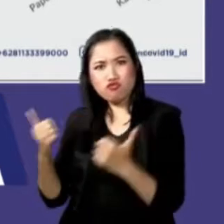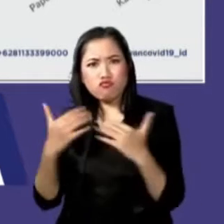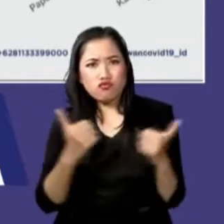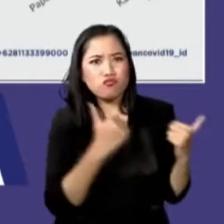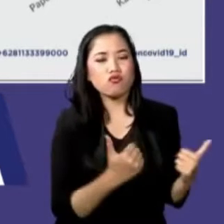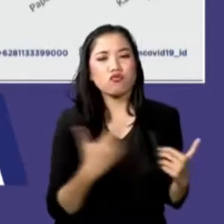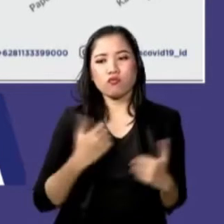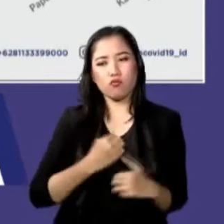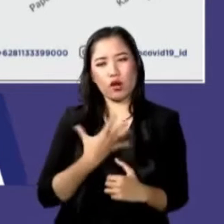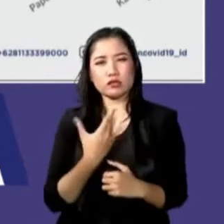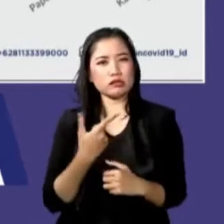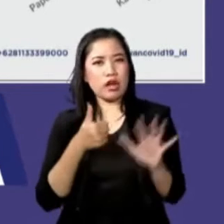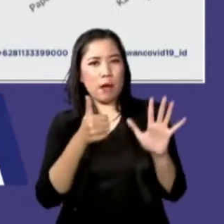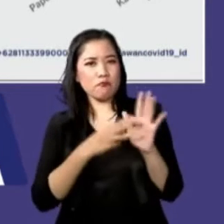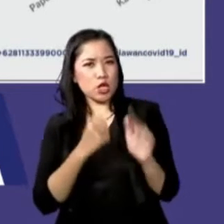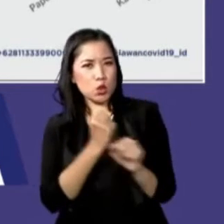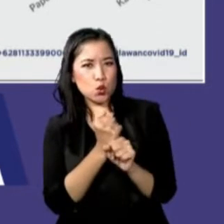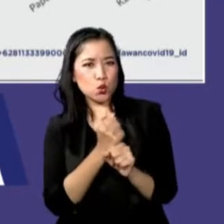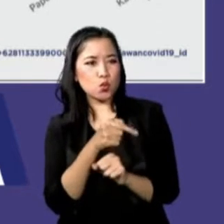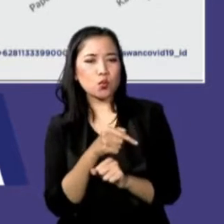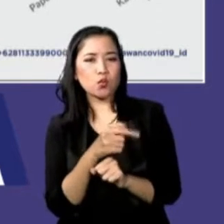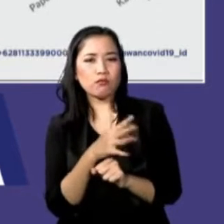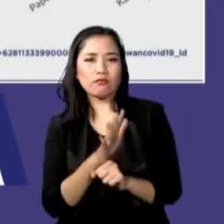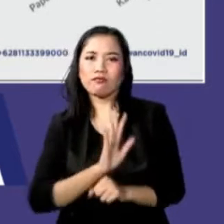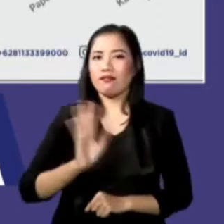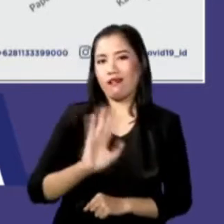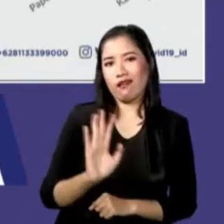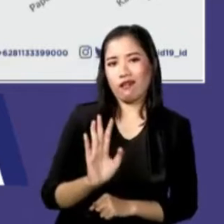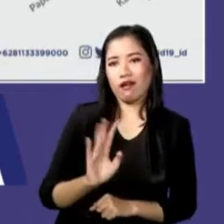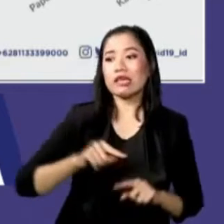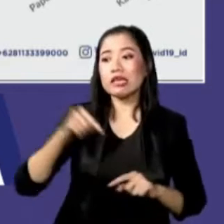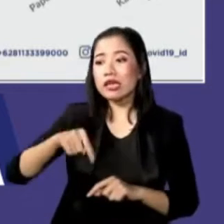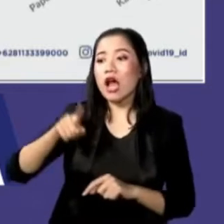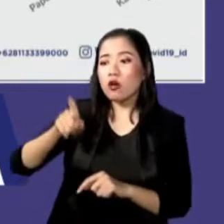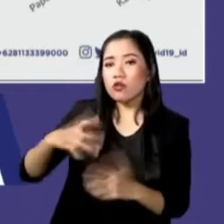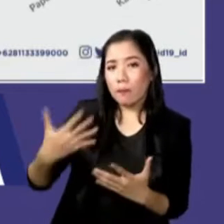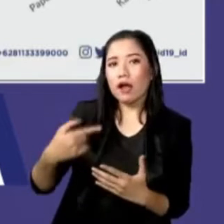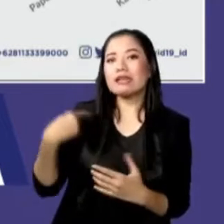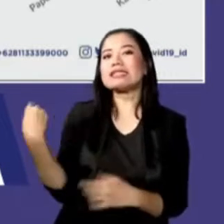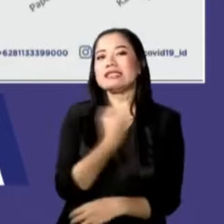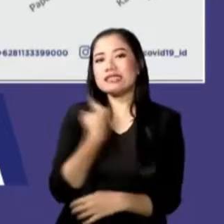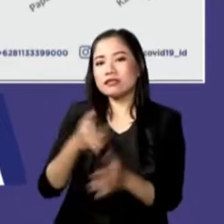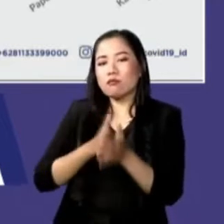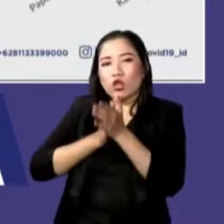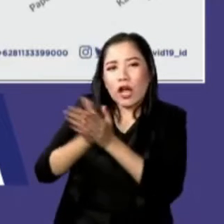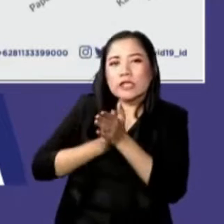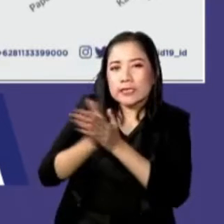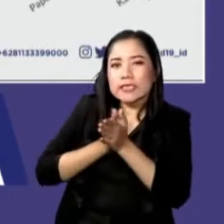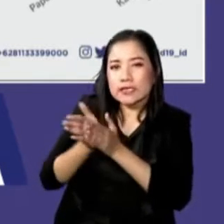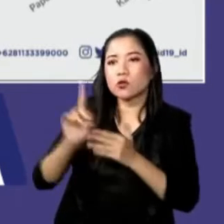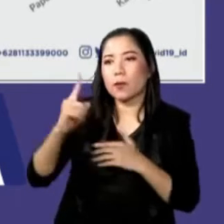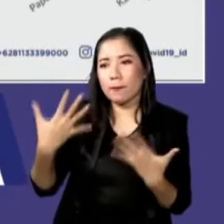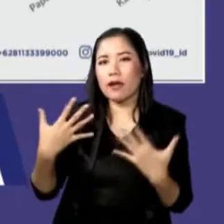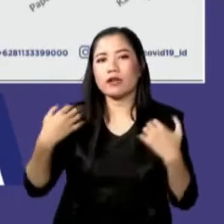meningkat selama 6 minggu berturut-turut. Hal ini harus menjadi motivasi kita bersama untuk terus